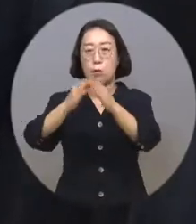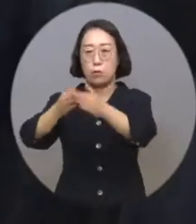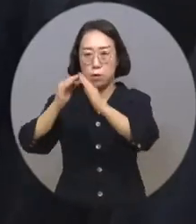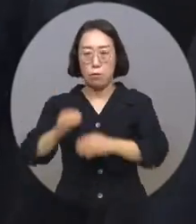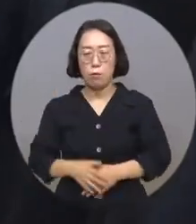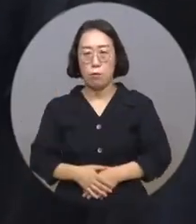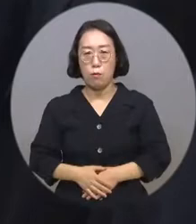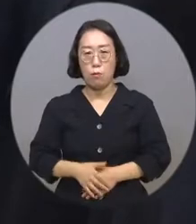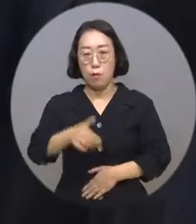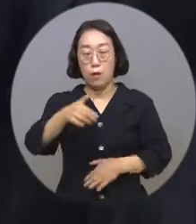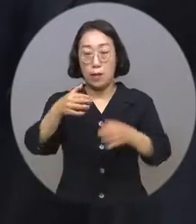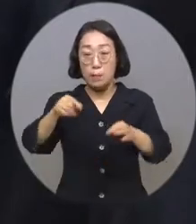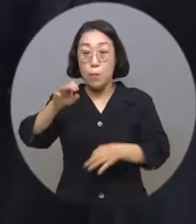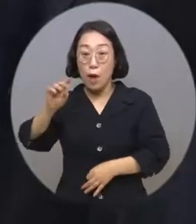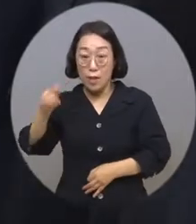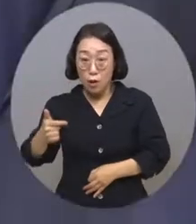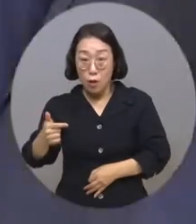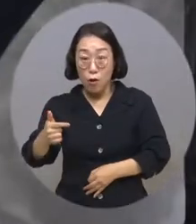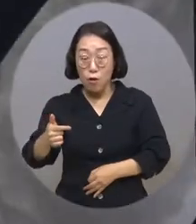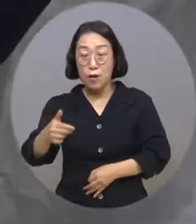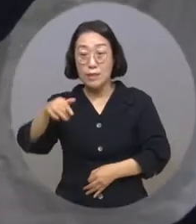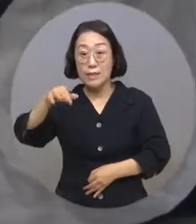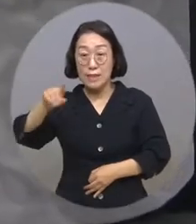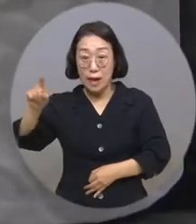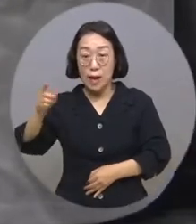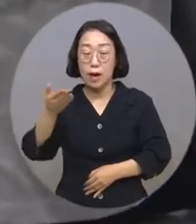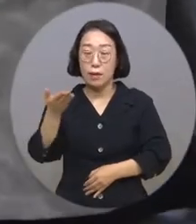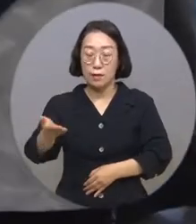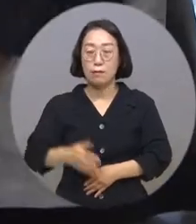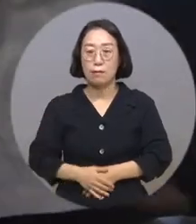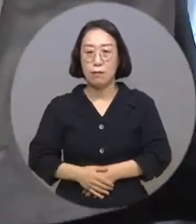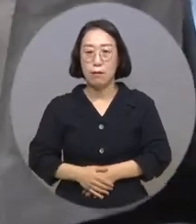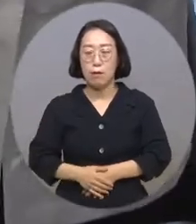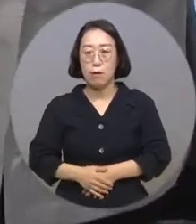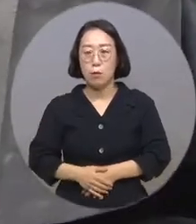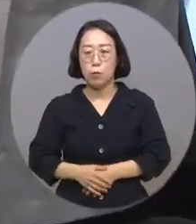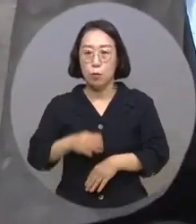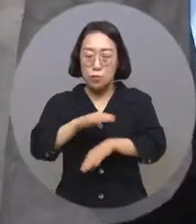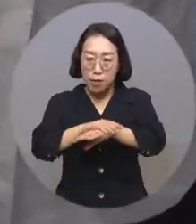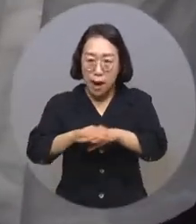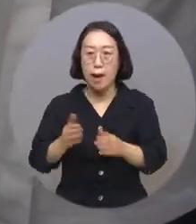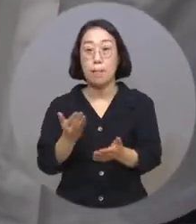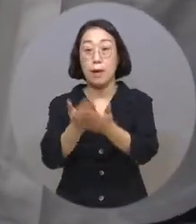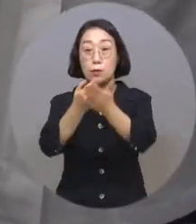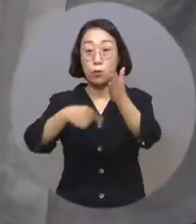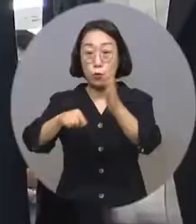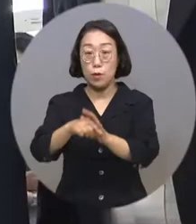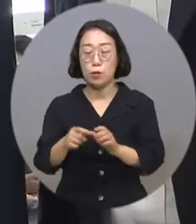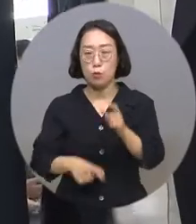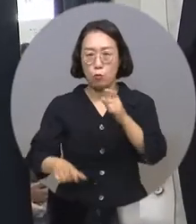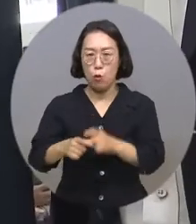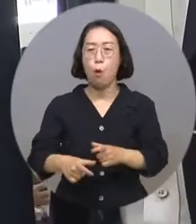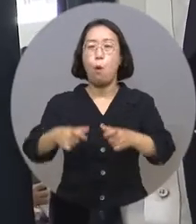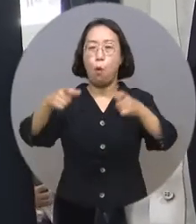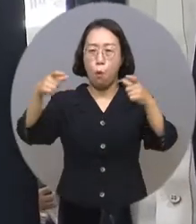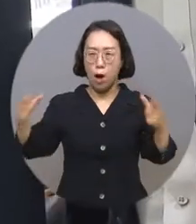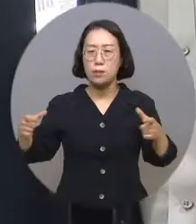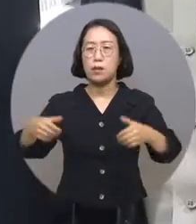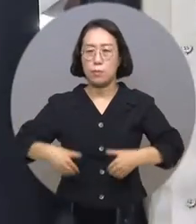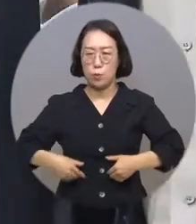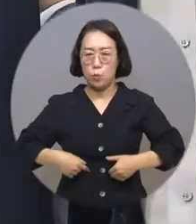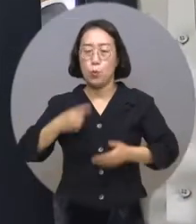지사는 국가식품클러스터 규모화 및 경쟁력 제고를 위해 2단계 확장이 절실히 필요하다고